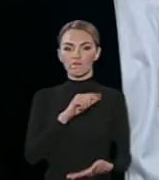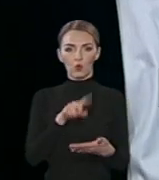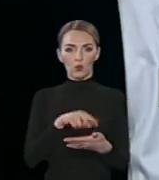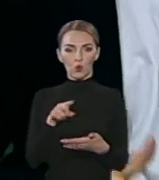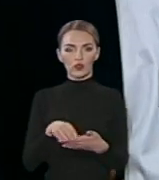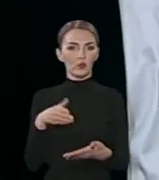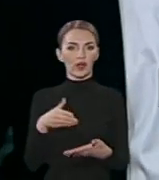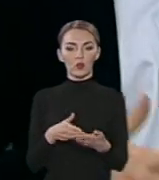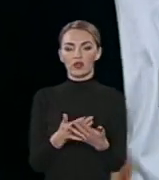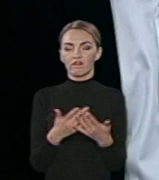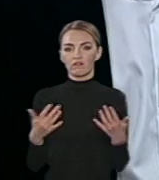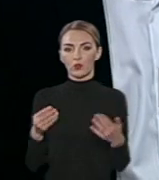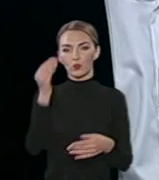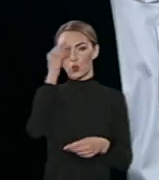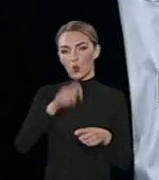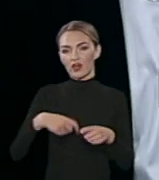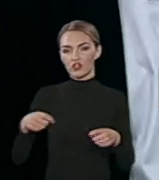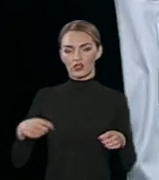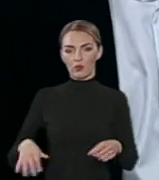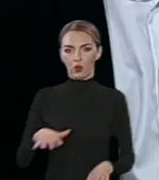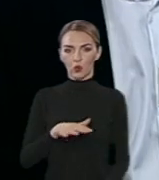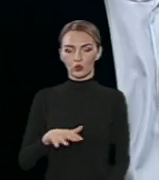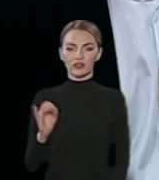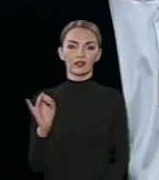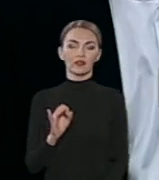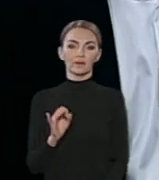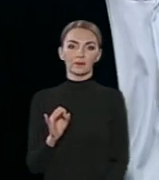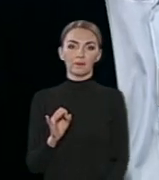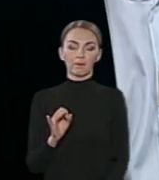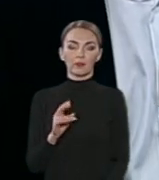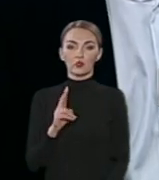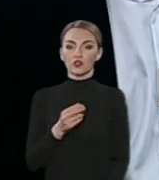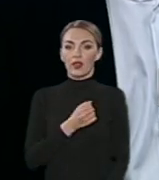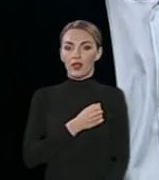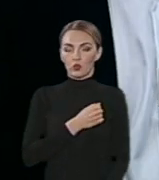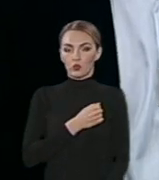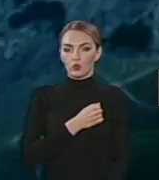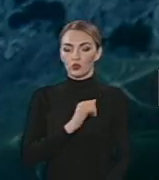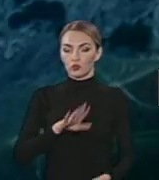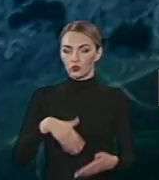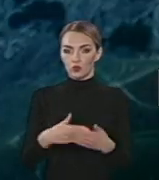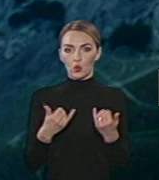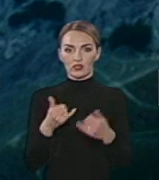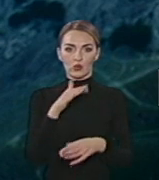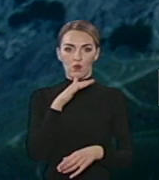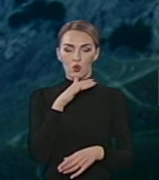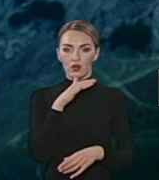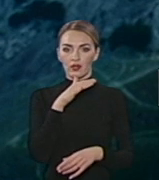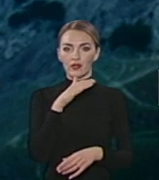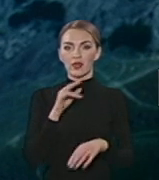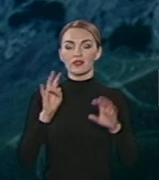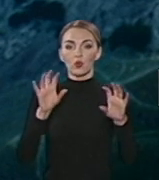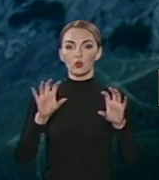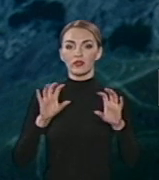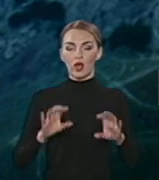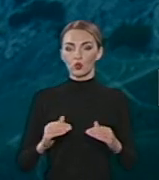конечно, упираются в различные бюрократические плоскости, и, к сожалению, до сих пор на